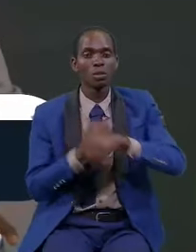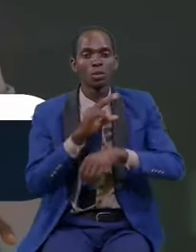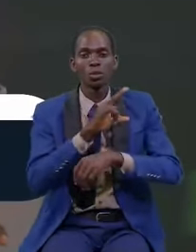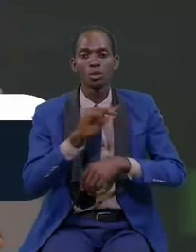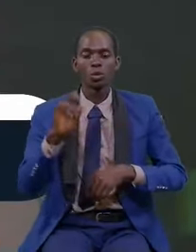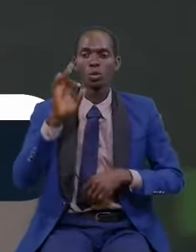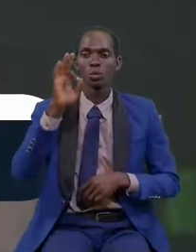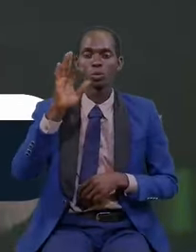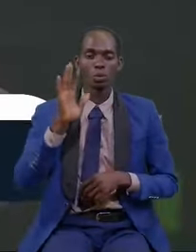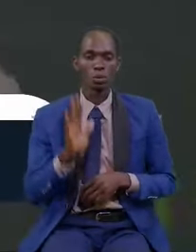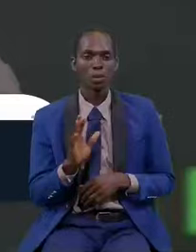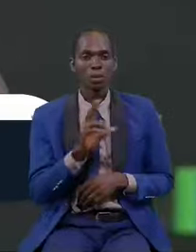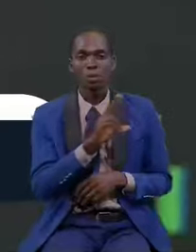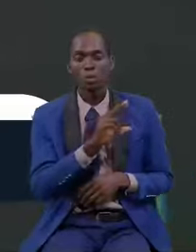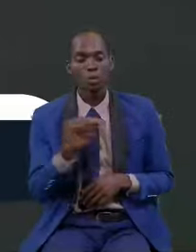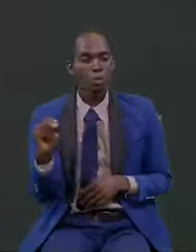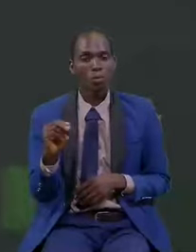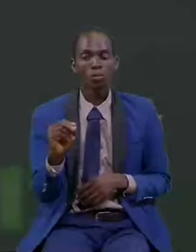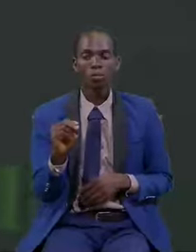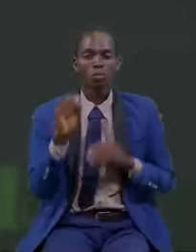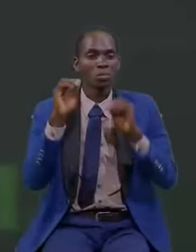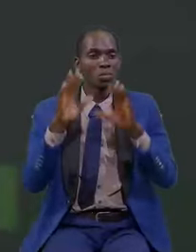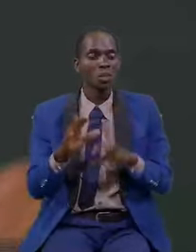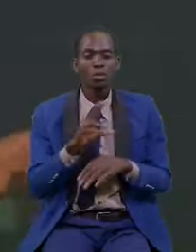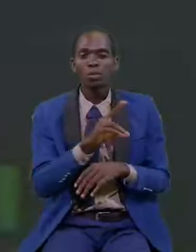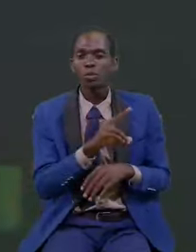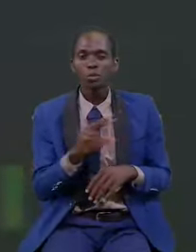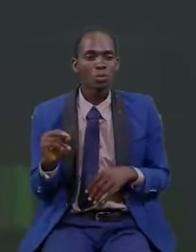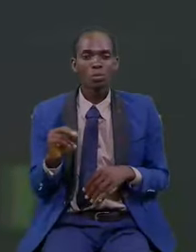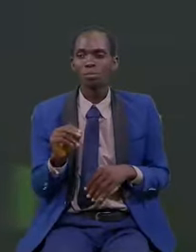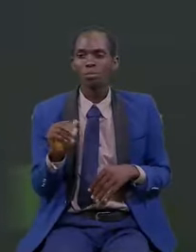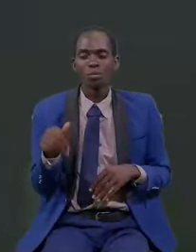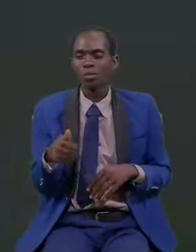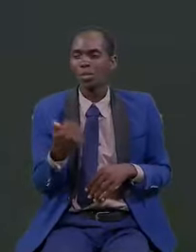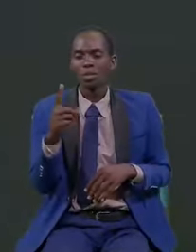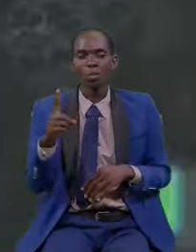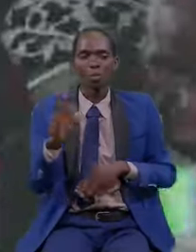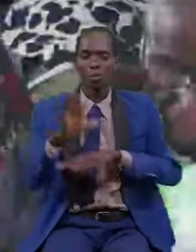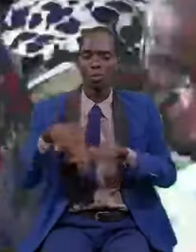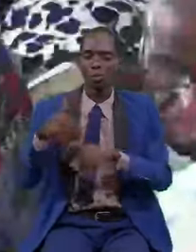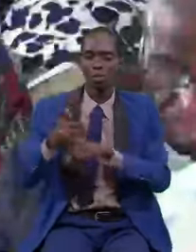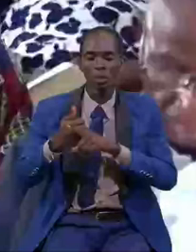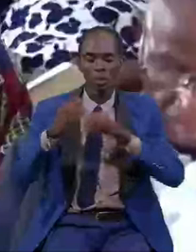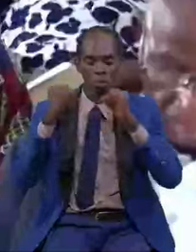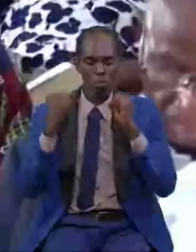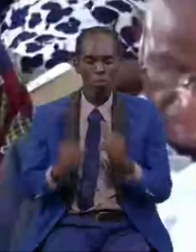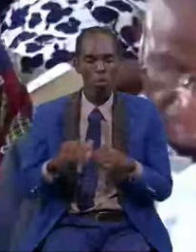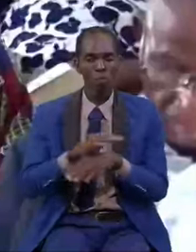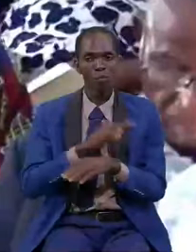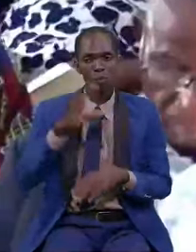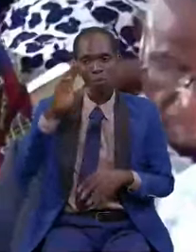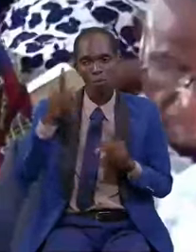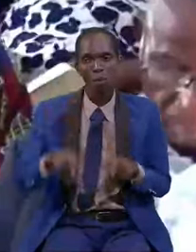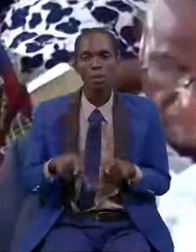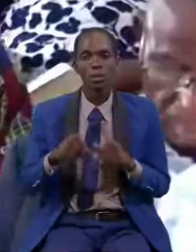prédicateur, aucun pasteur, aucun soi-disant homme puissant qui puisse venir ce